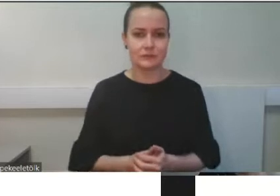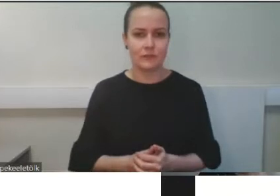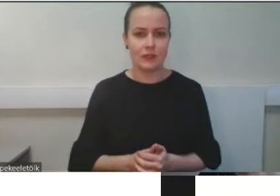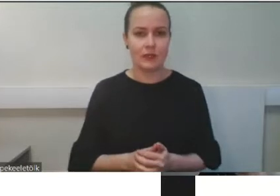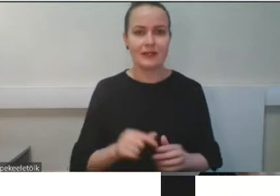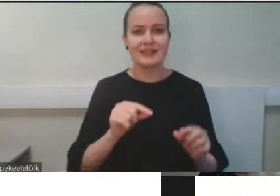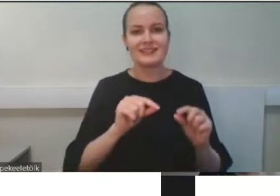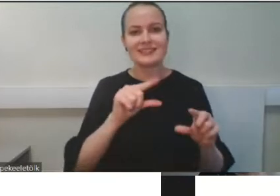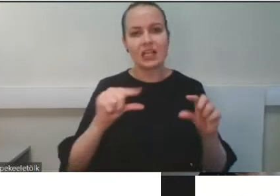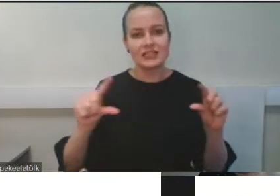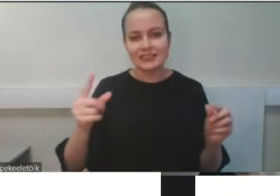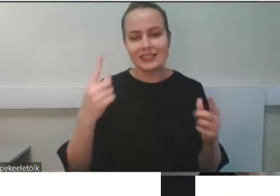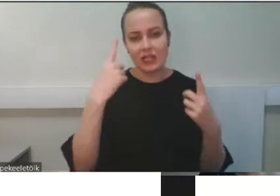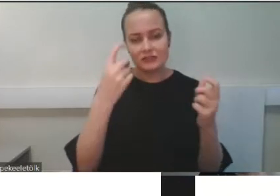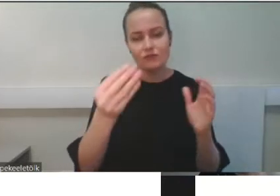edasi.